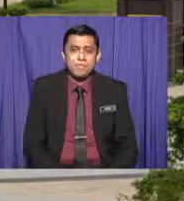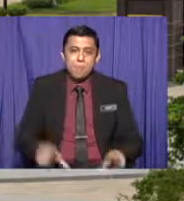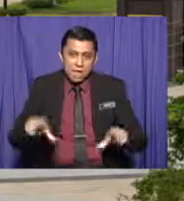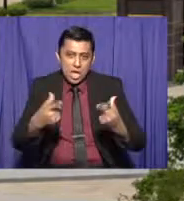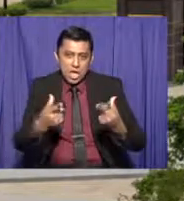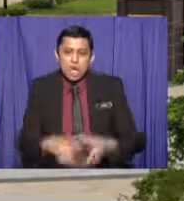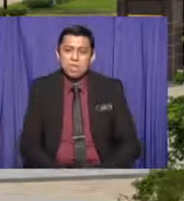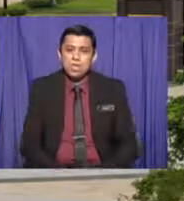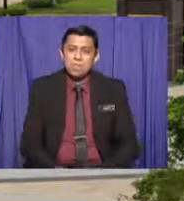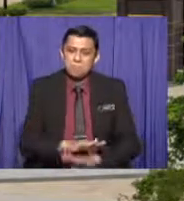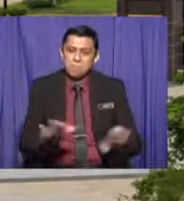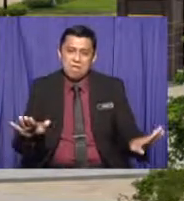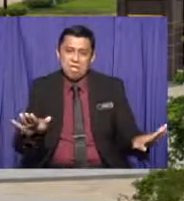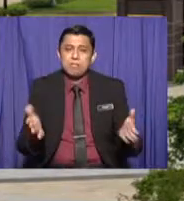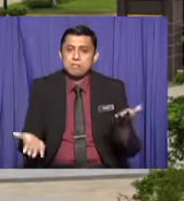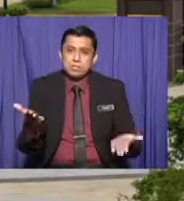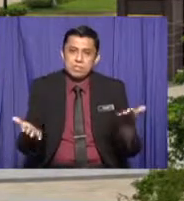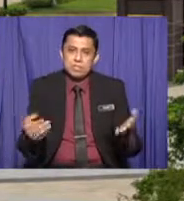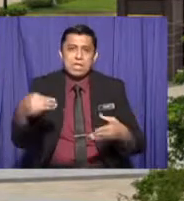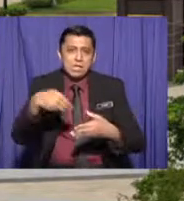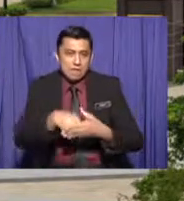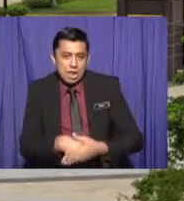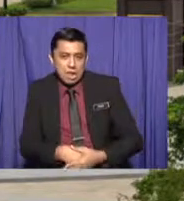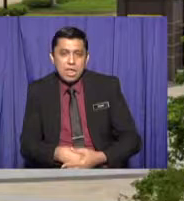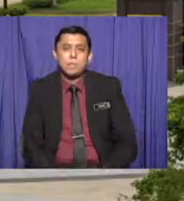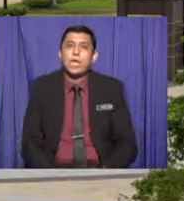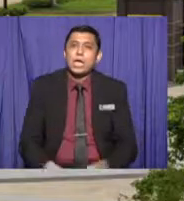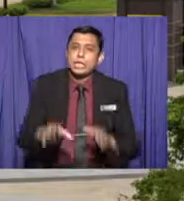Berlaku ketidakstabilan dalam politik negara.